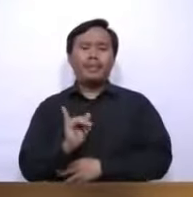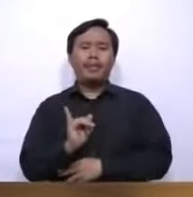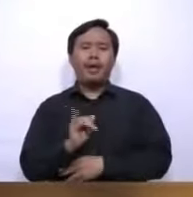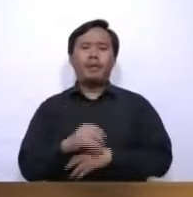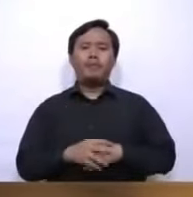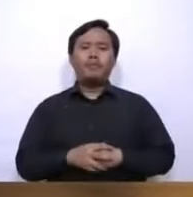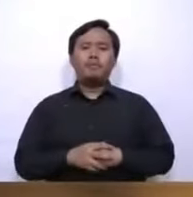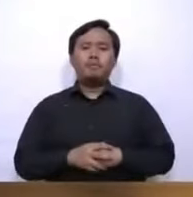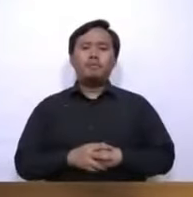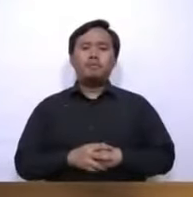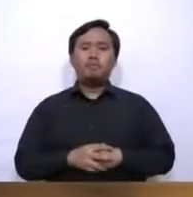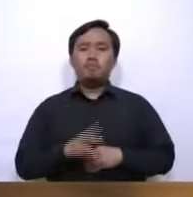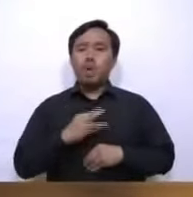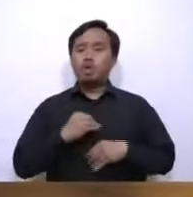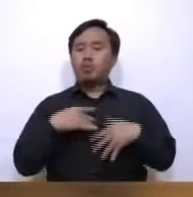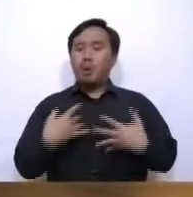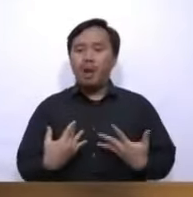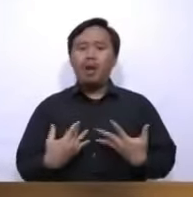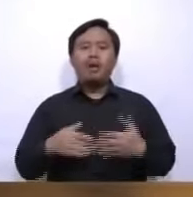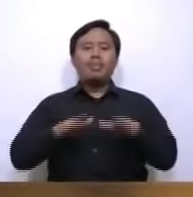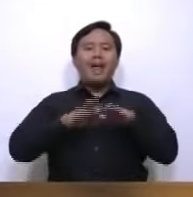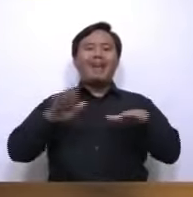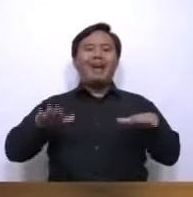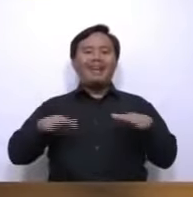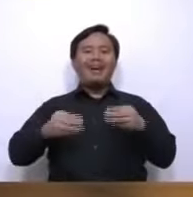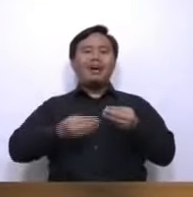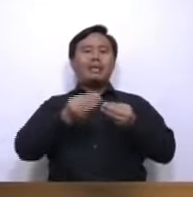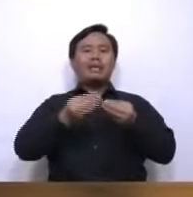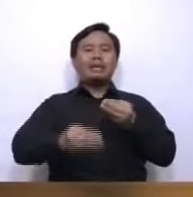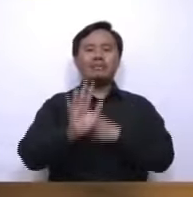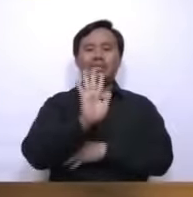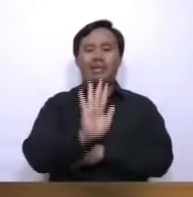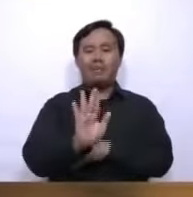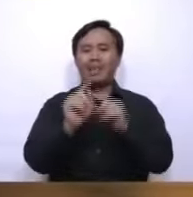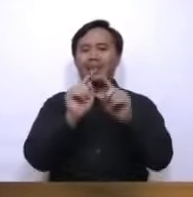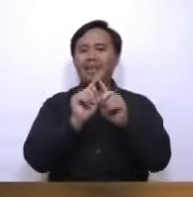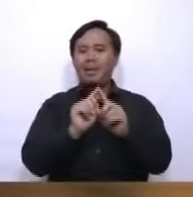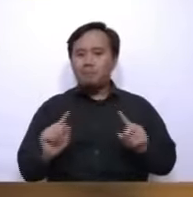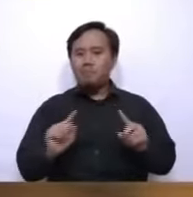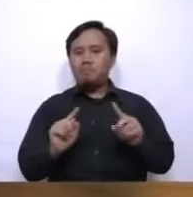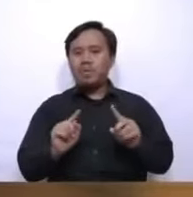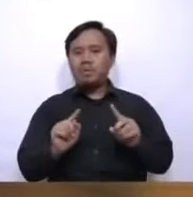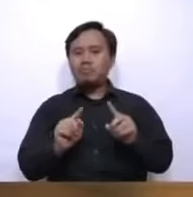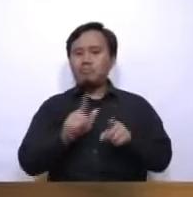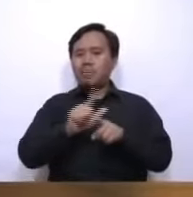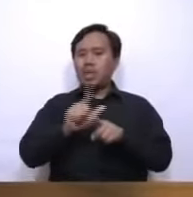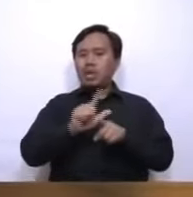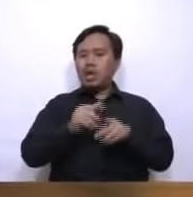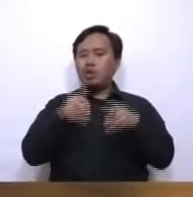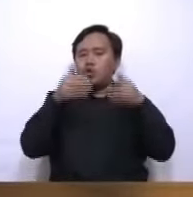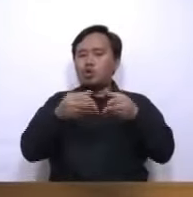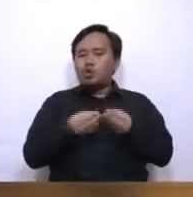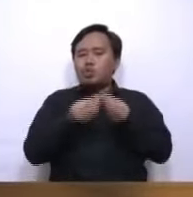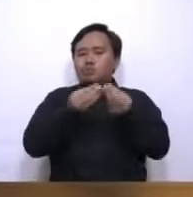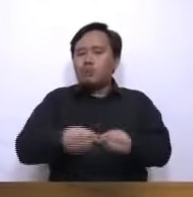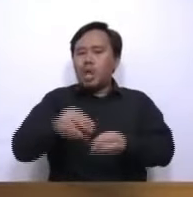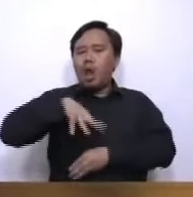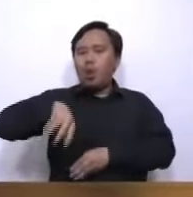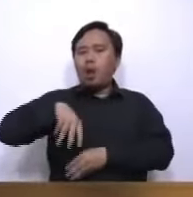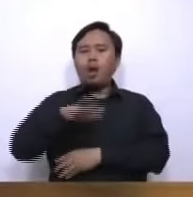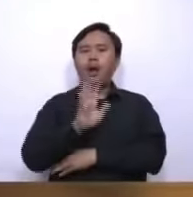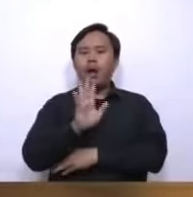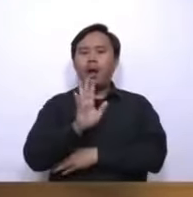terhadap anak-anak cucu kita yang akan ke depan tetapi tidak memperoleh perhatian yang khusus dari keluarganya,